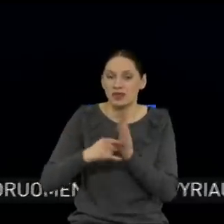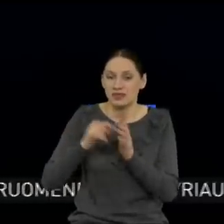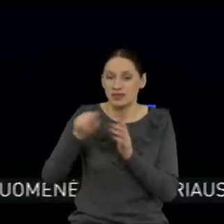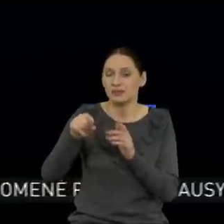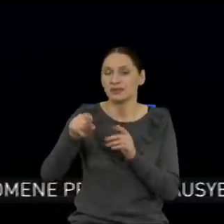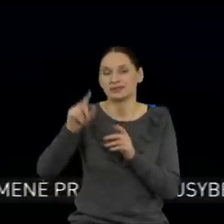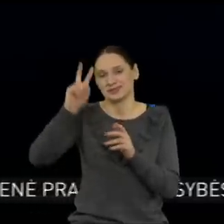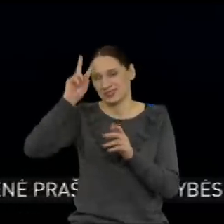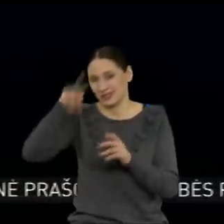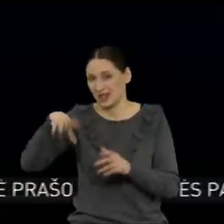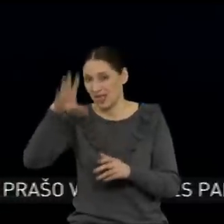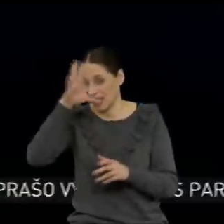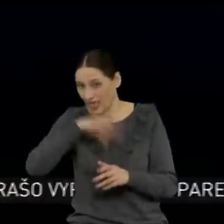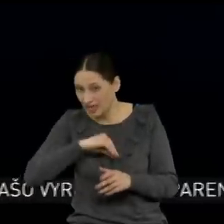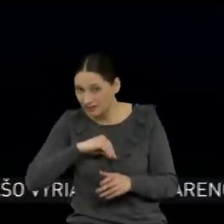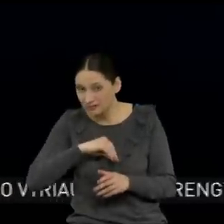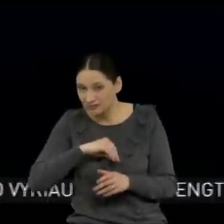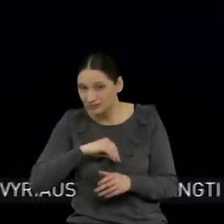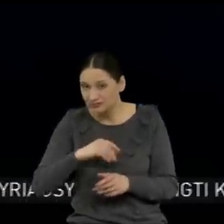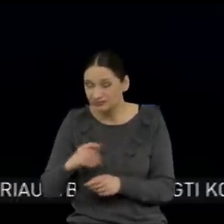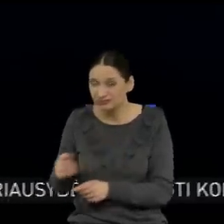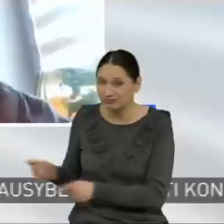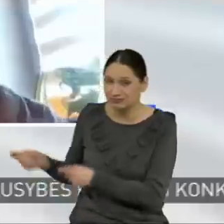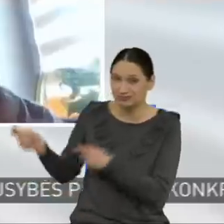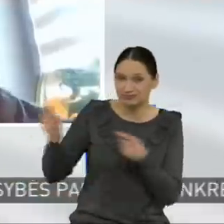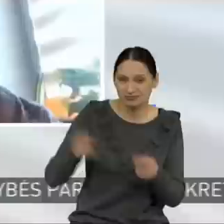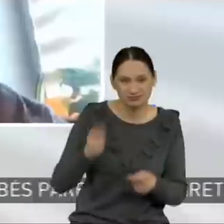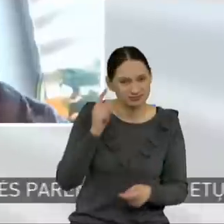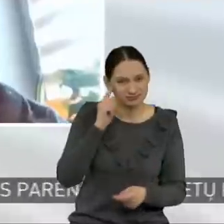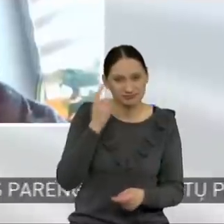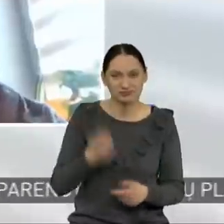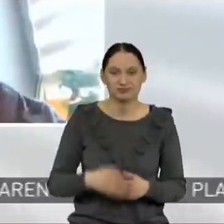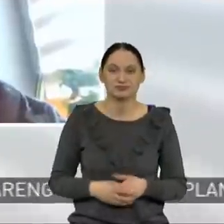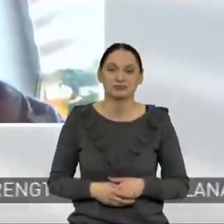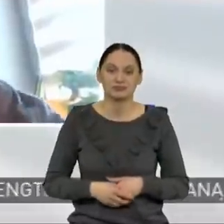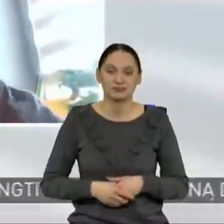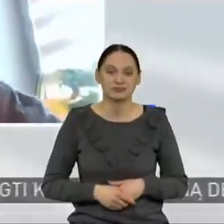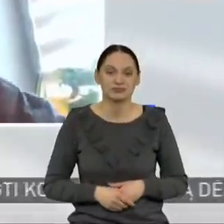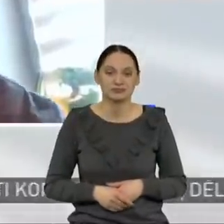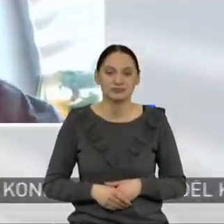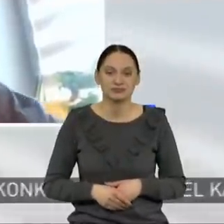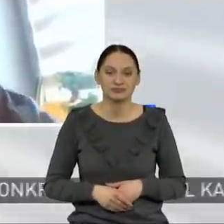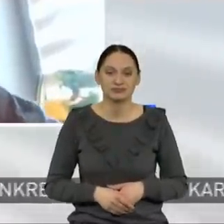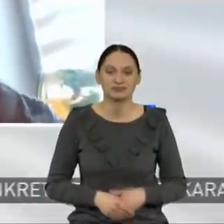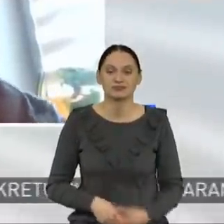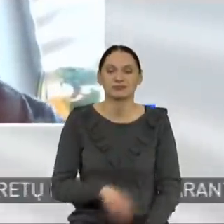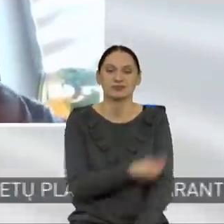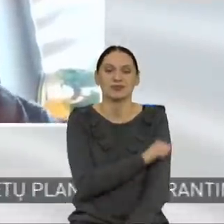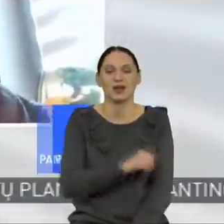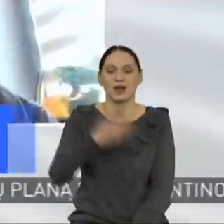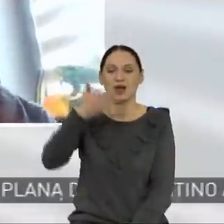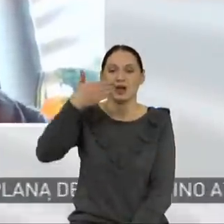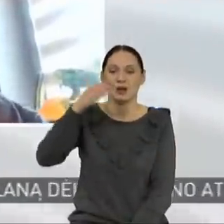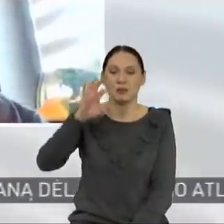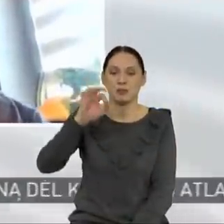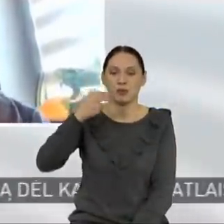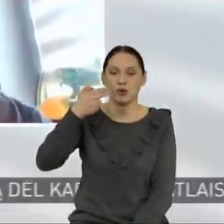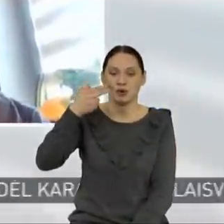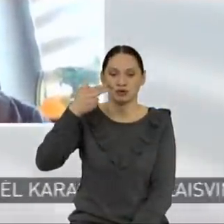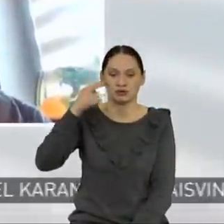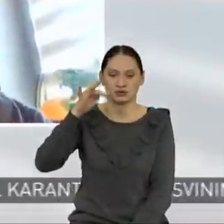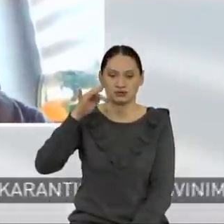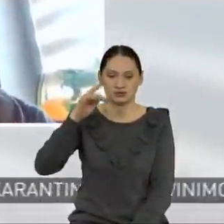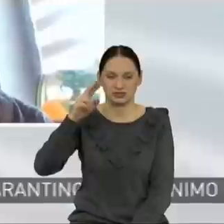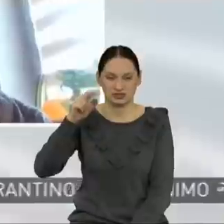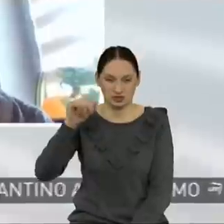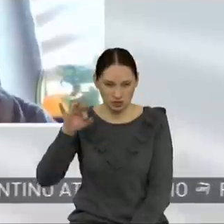ar pavyks atsivežti Lietuvoje dar nerodytų kūrinių. Norim atvežti Mončio nemažą dalį palikimo, kuris šiuo